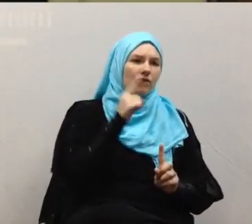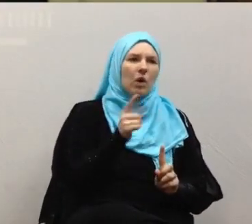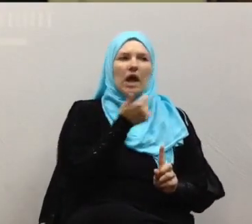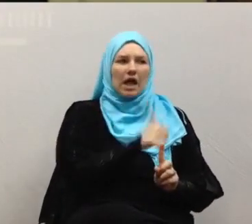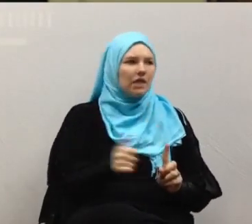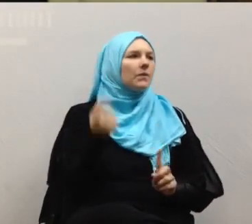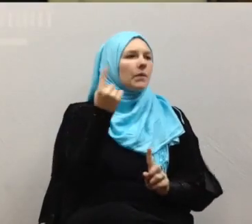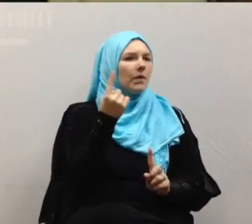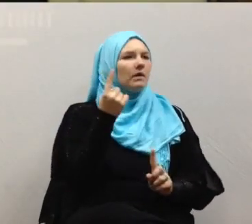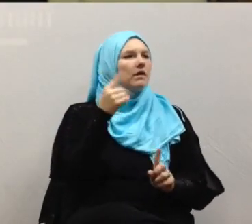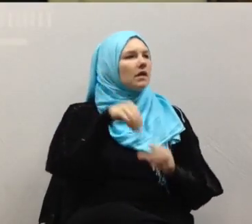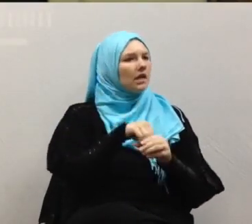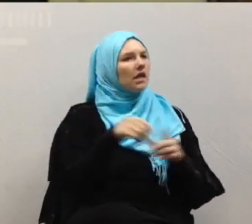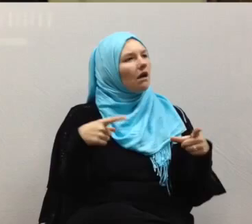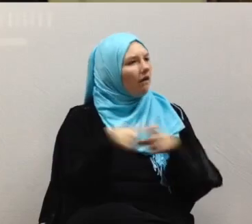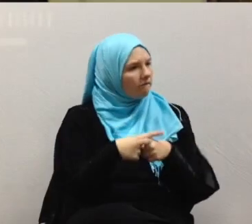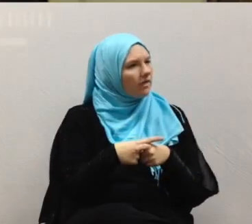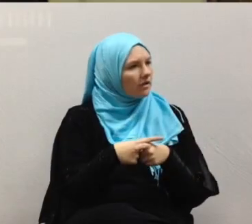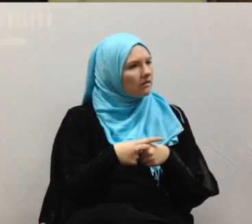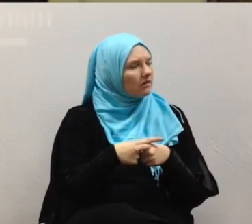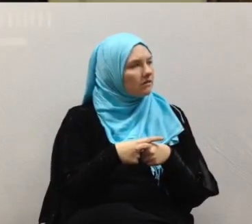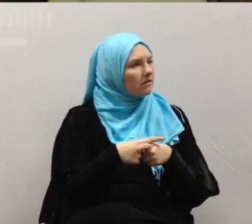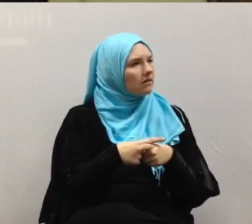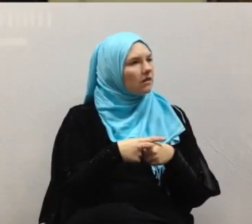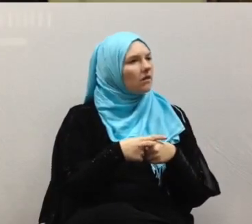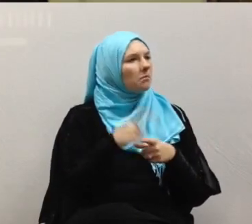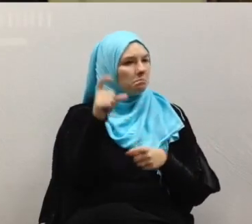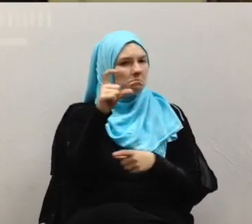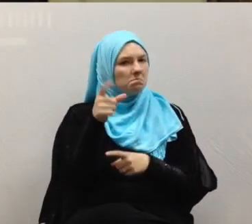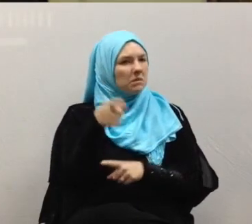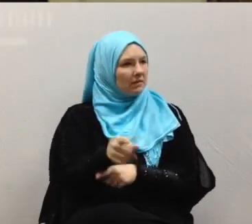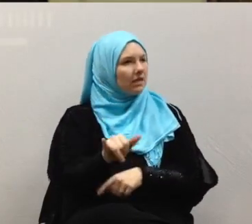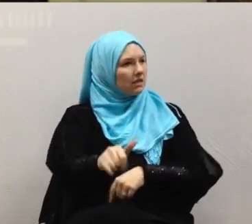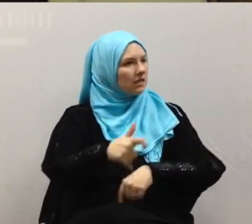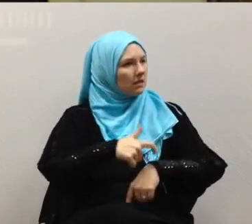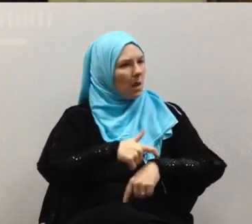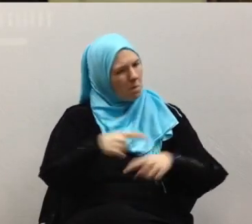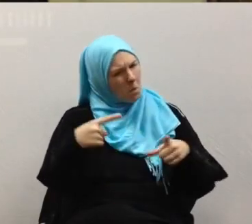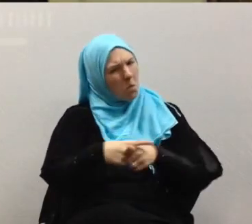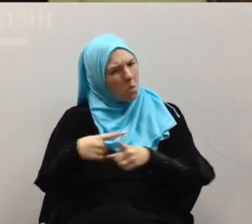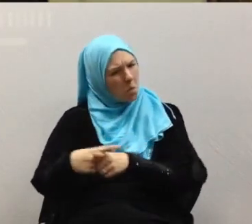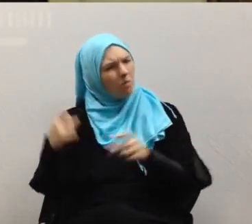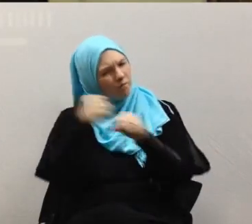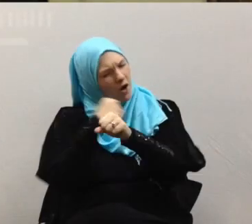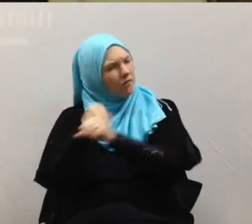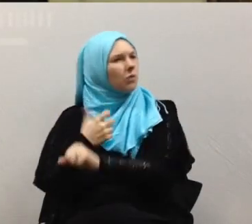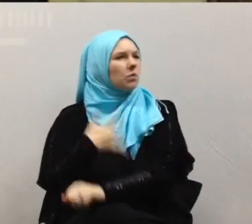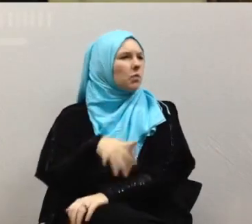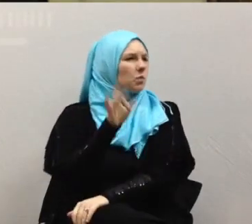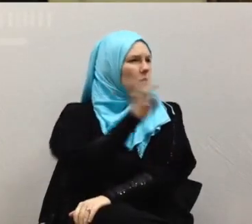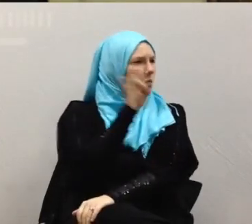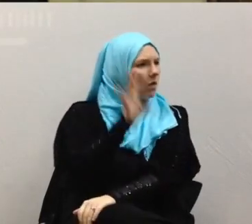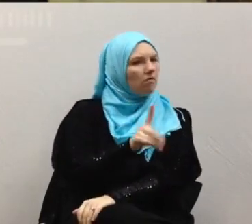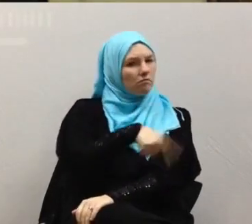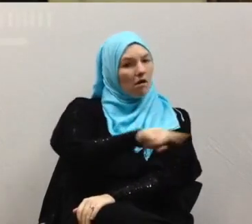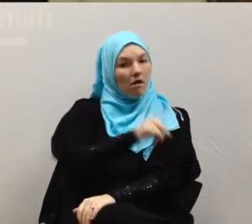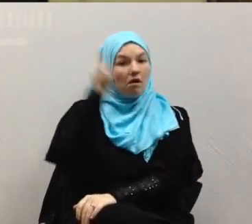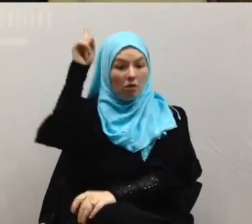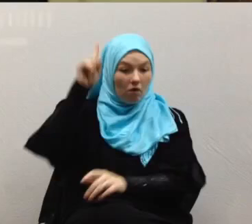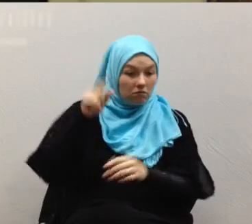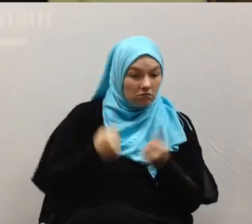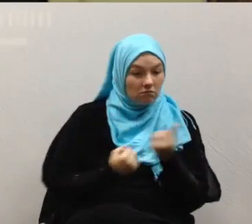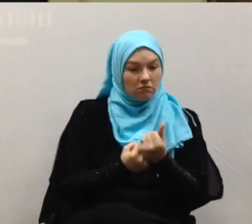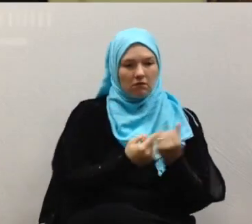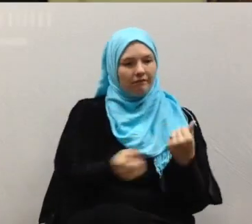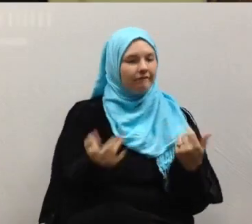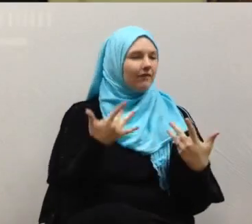a conflict like the one the Muslims were in at that time. لِيُدْخِلَ الْمُؤْمِنِينَ وَالْمُؤْمِنَاتِ. So